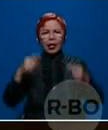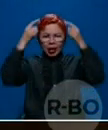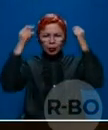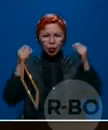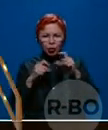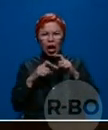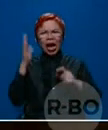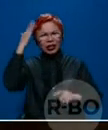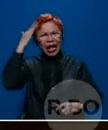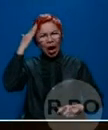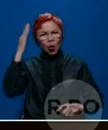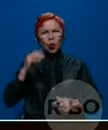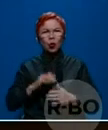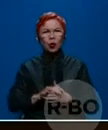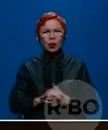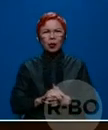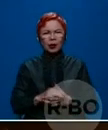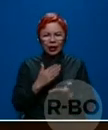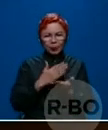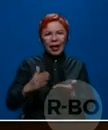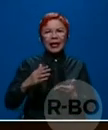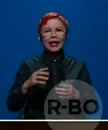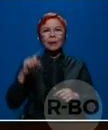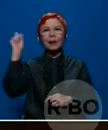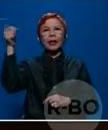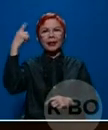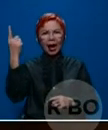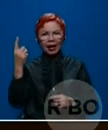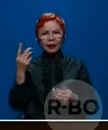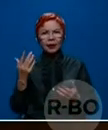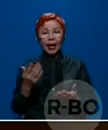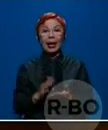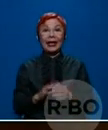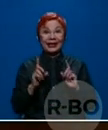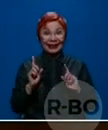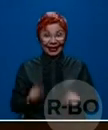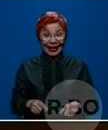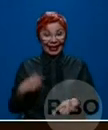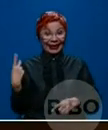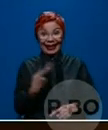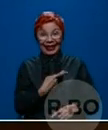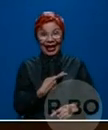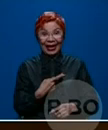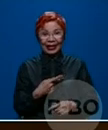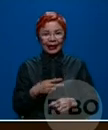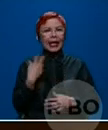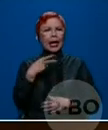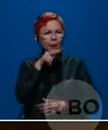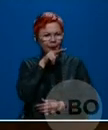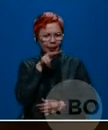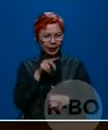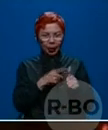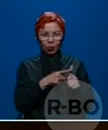mengetahui ini semua Ibu Silvi bagian dari pemerintahan karena itu saya ingin garis Bawi kalau kita malah justru akan memperhatikan